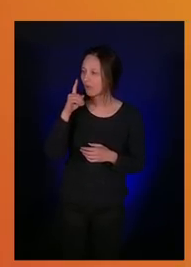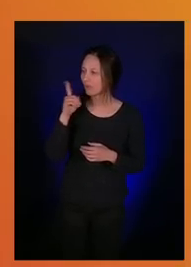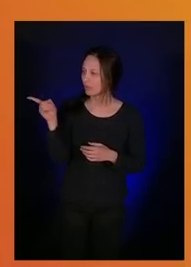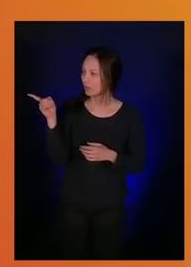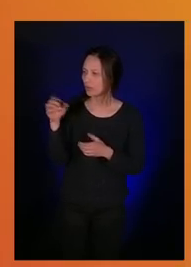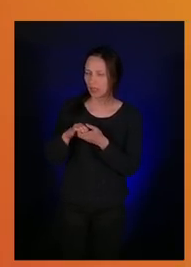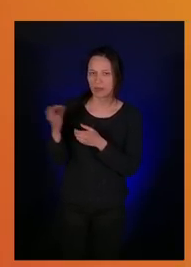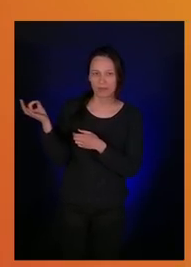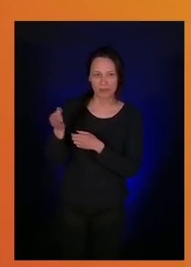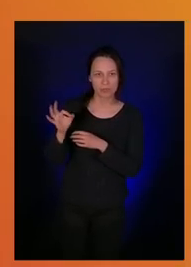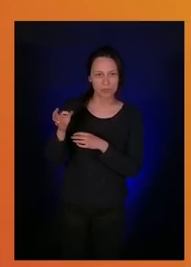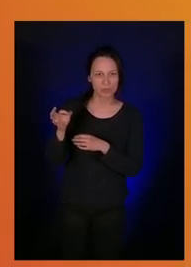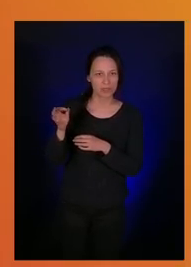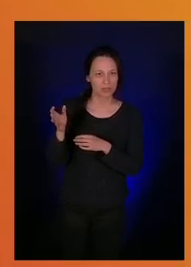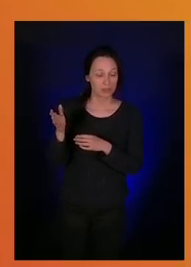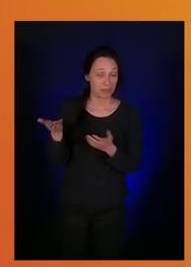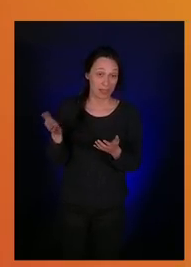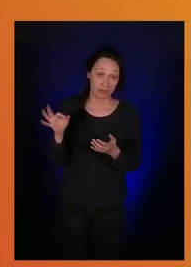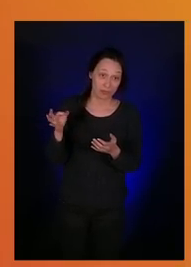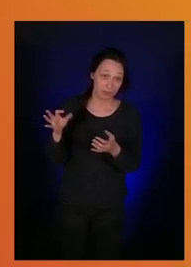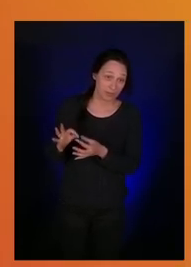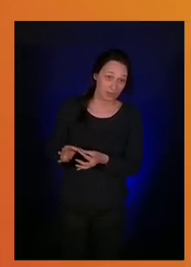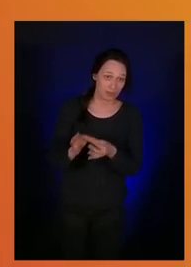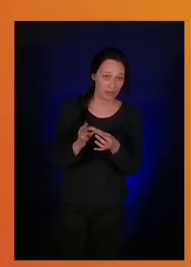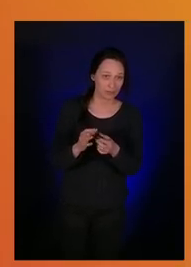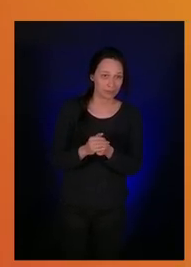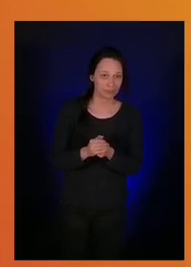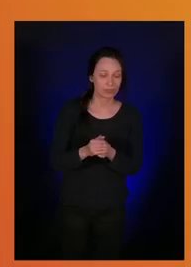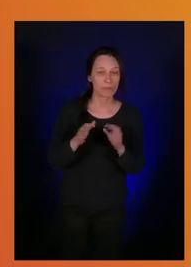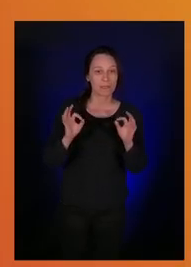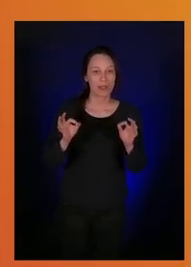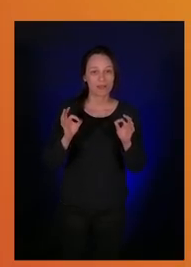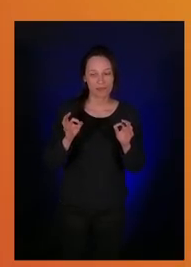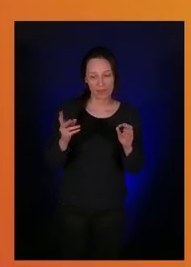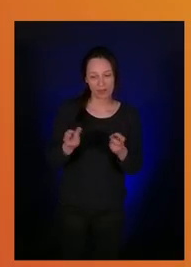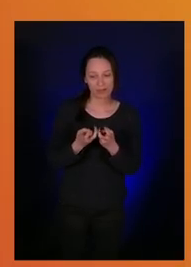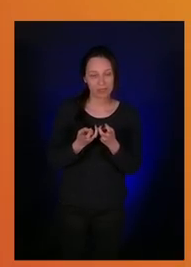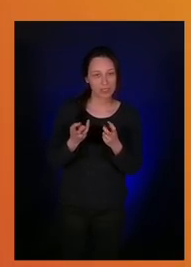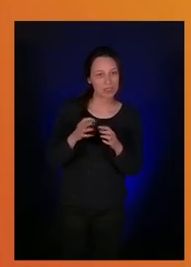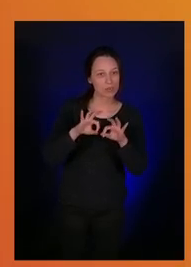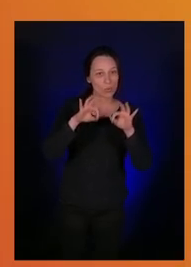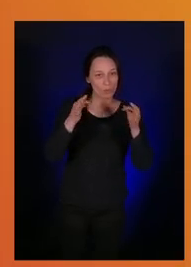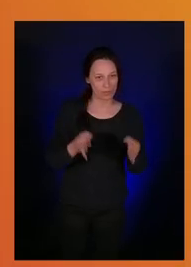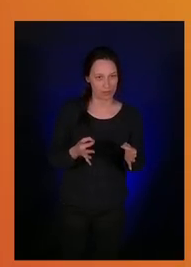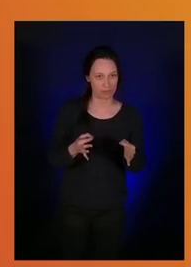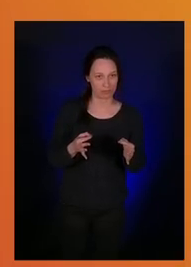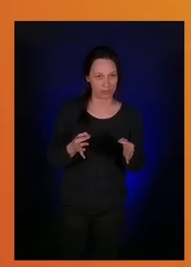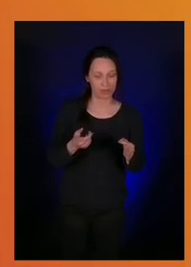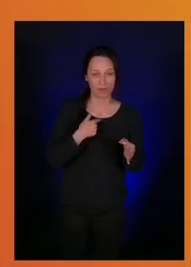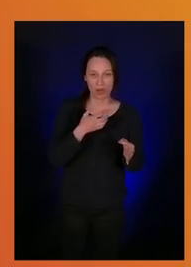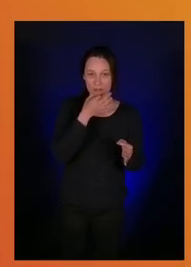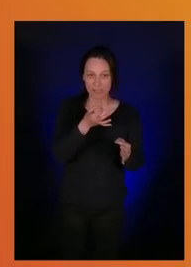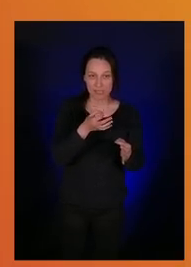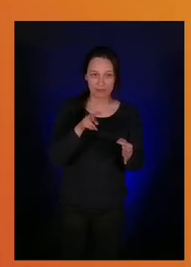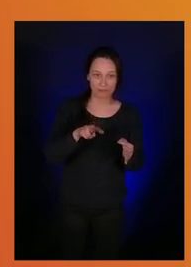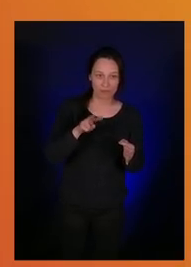se pose là comme ça. Sur la question de l'exercice comptable que nous faisons, que je posé dans mon rapport en disant que c'est rébarbatif. J'ai dit